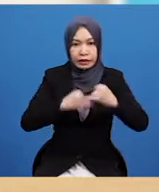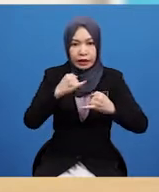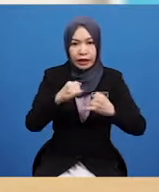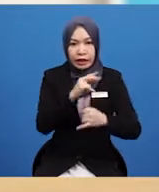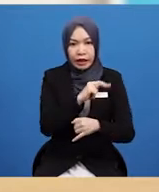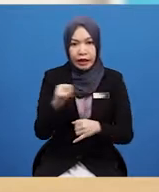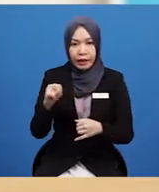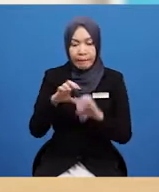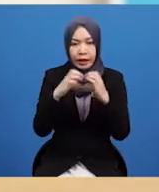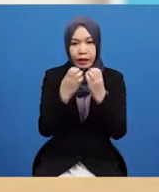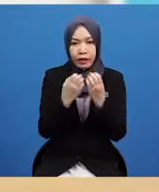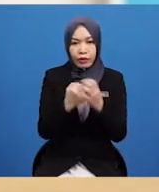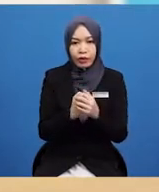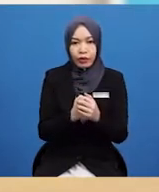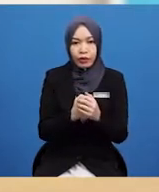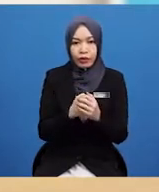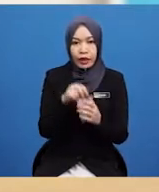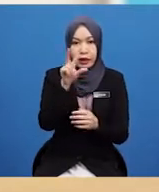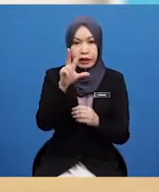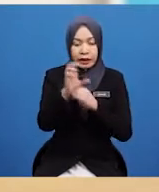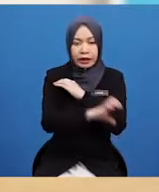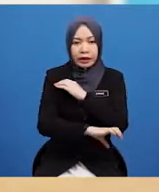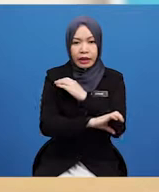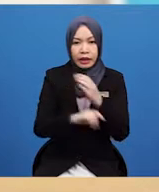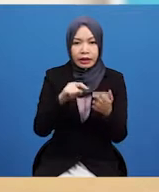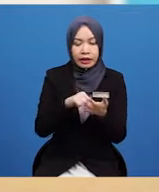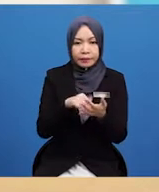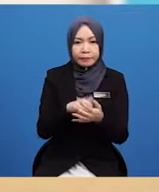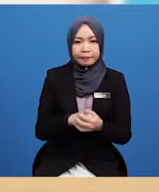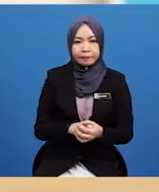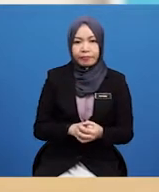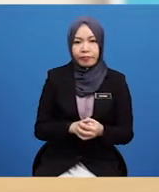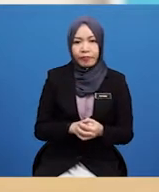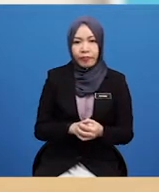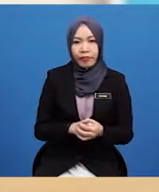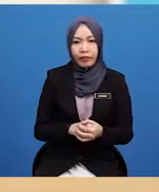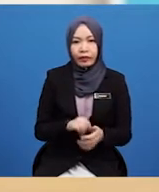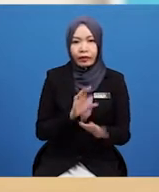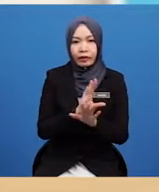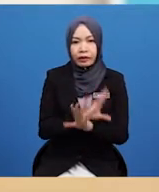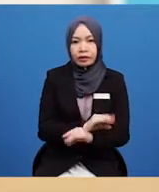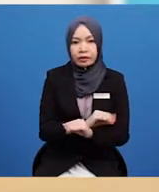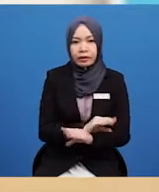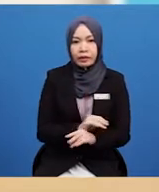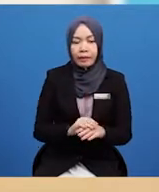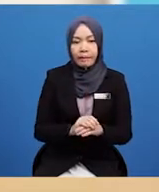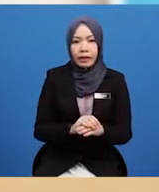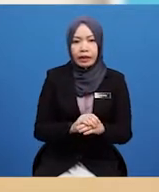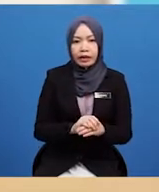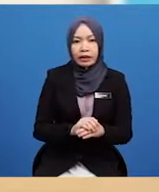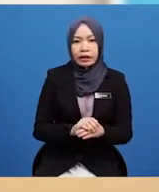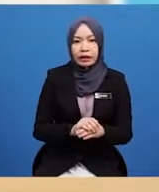mengalahkan kuasa tengah pada 1918. Jerman kemudiannya terpaksa